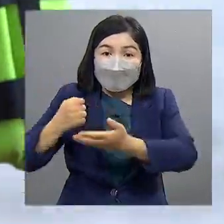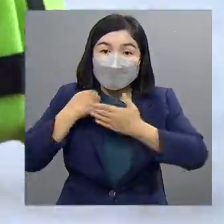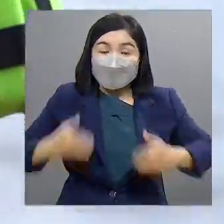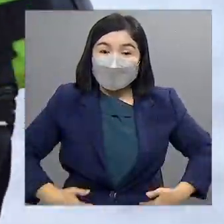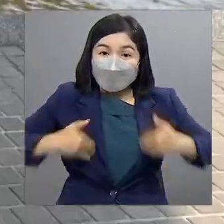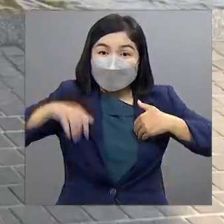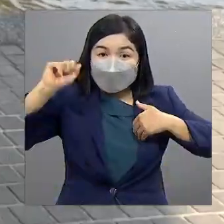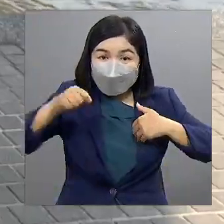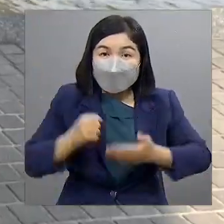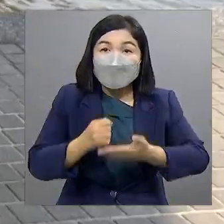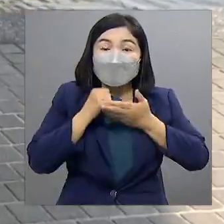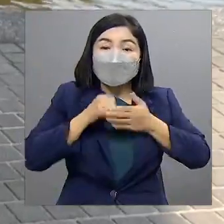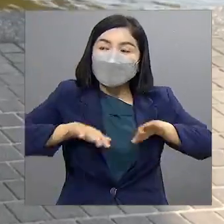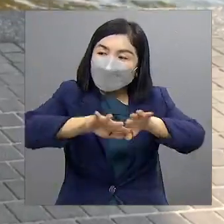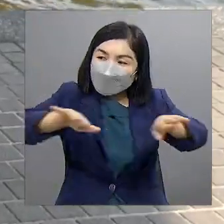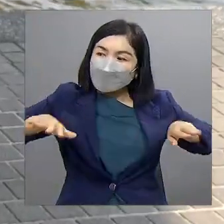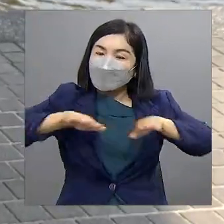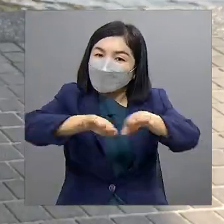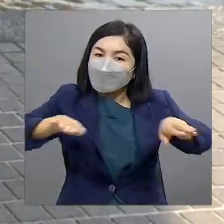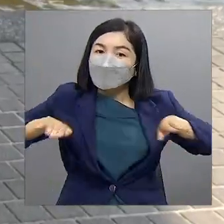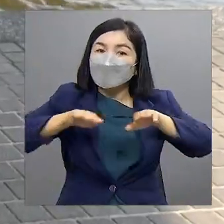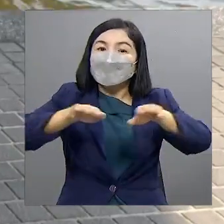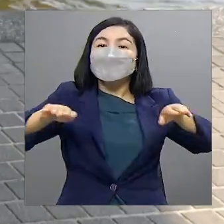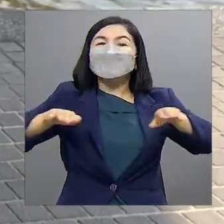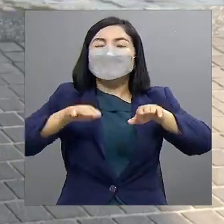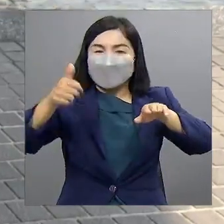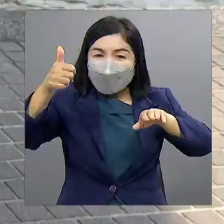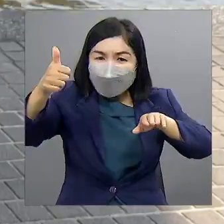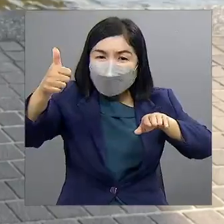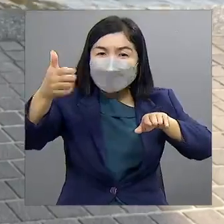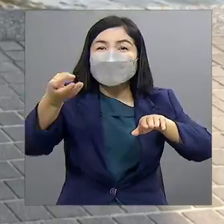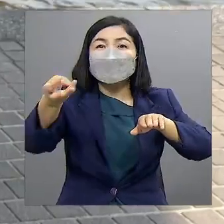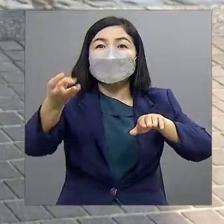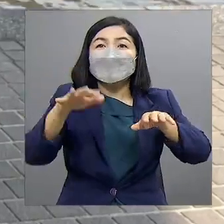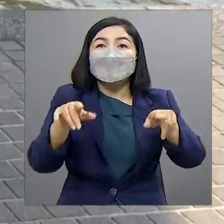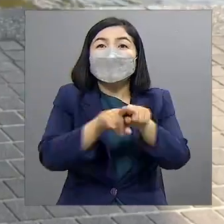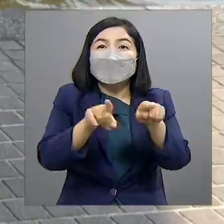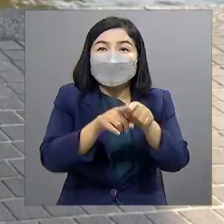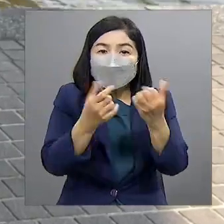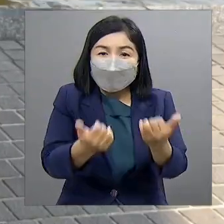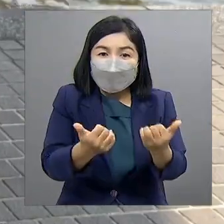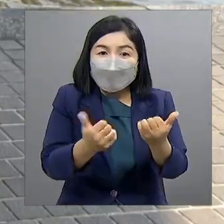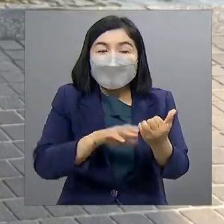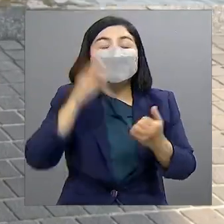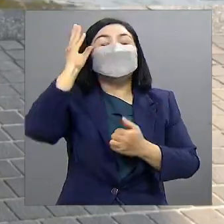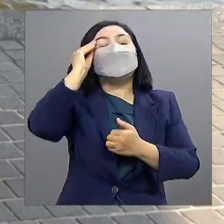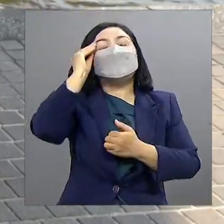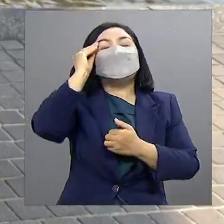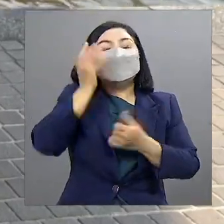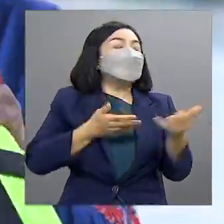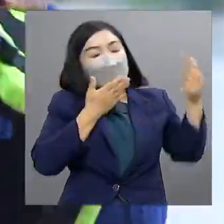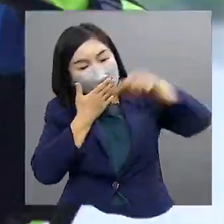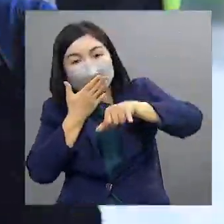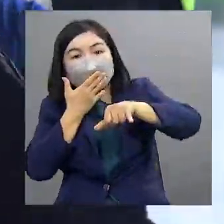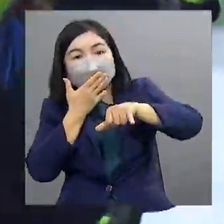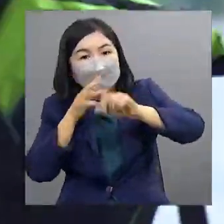ว พยุงตัว แค่ให้ลอยเปิ่มๆแต่ลักษณะของชูชีพแบบนี้ครับถ้าหมดสติมันทำให้เราคว่ำหน้าเลยครับมันไม่มี